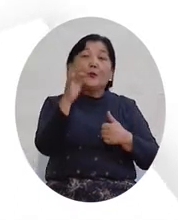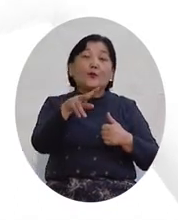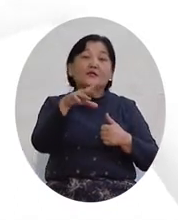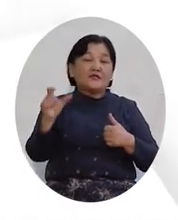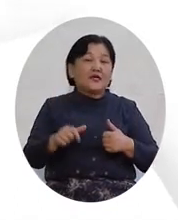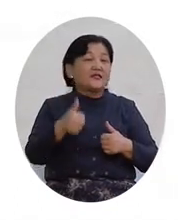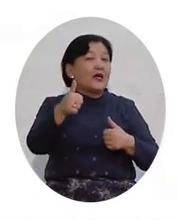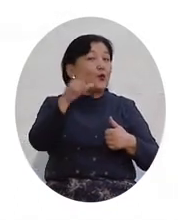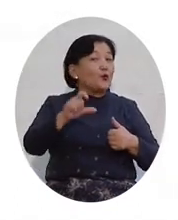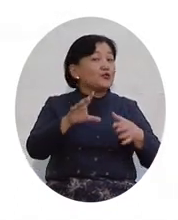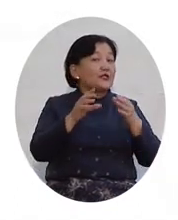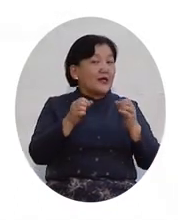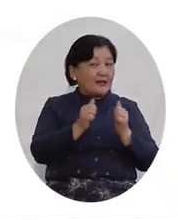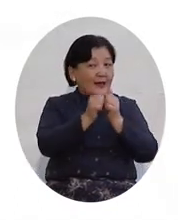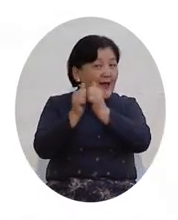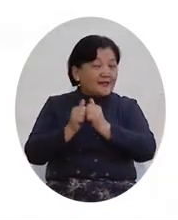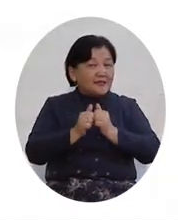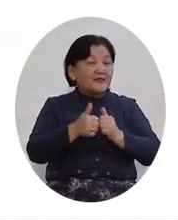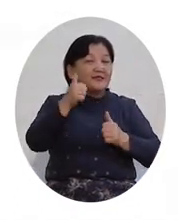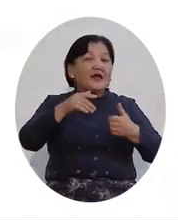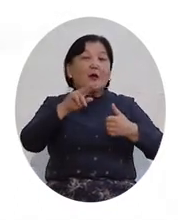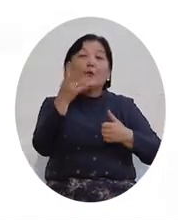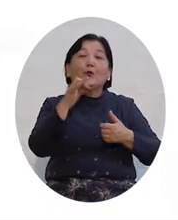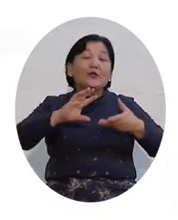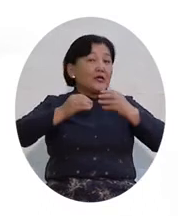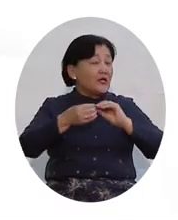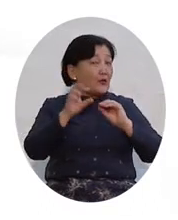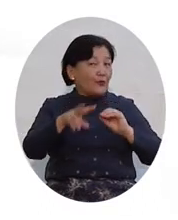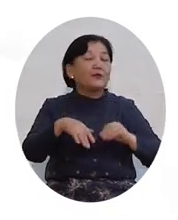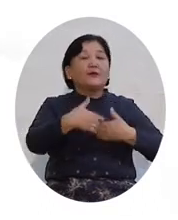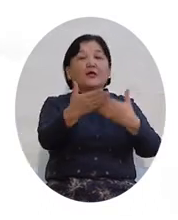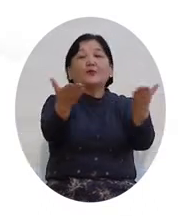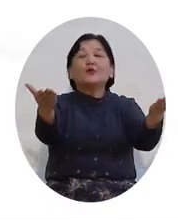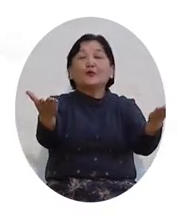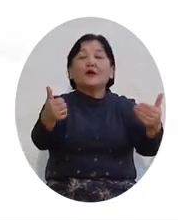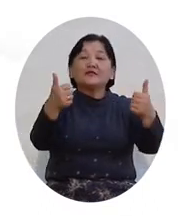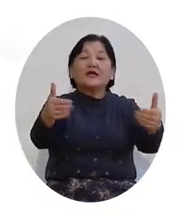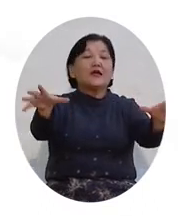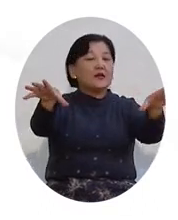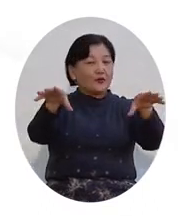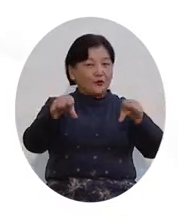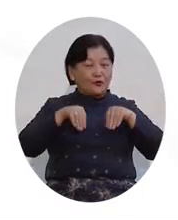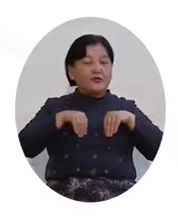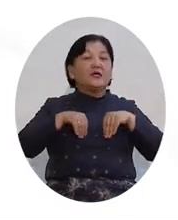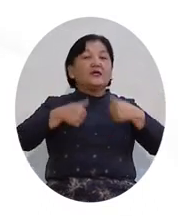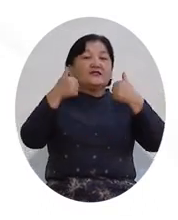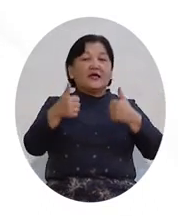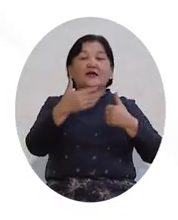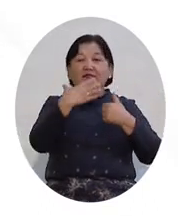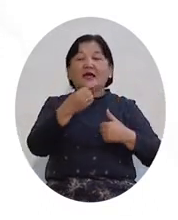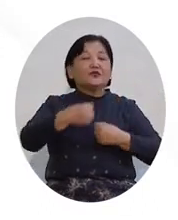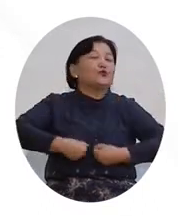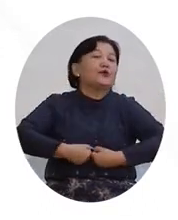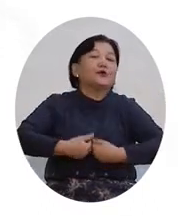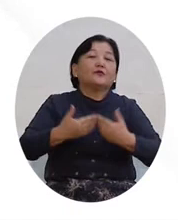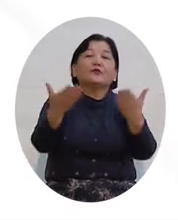нөхөрлөж сайн үйлийг хийвэл тэрхүү үл маань бидэнд сайнаар нөлөөлж, бид бусдад сайн сайхан зүйлийг түгээн